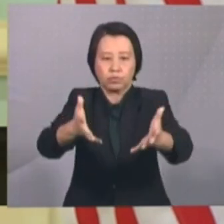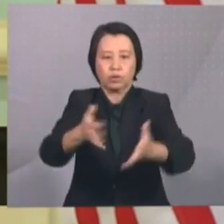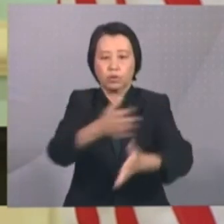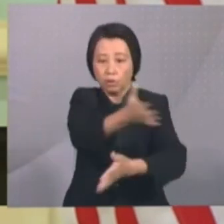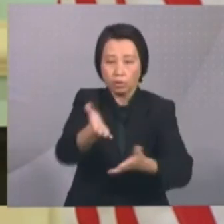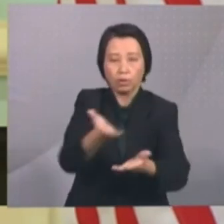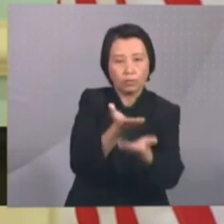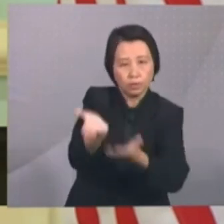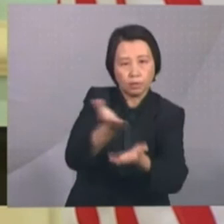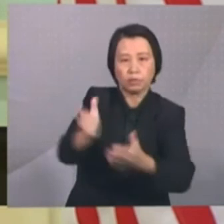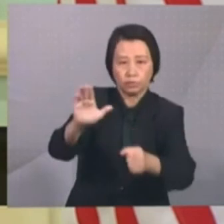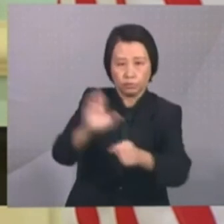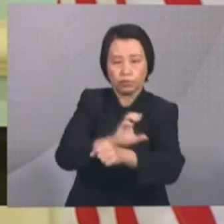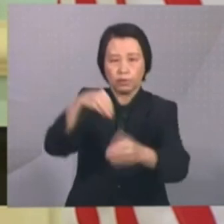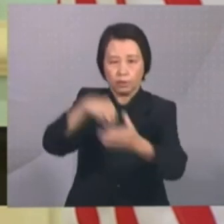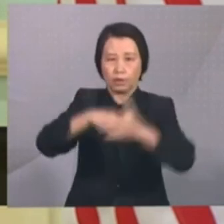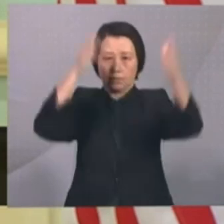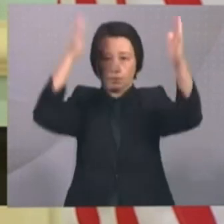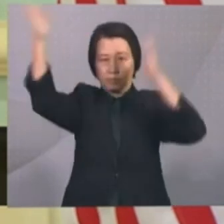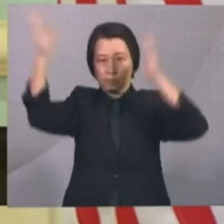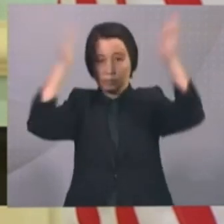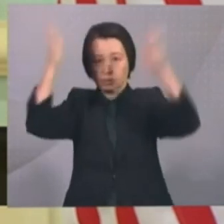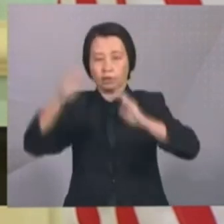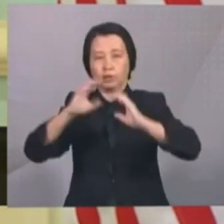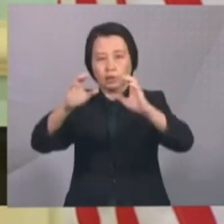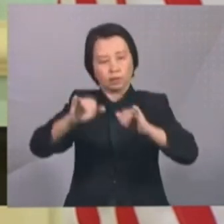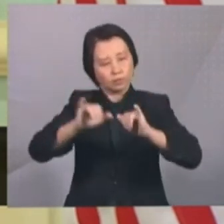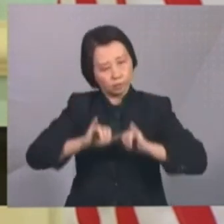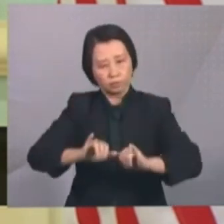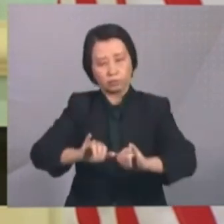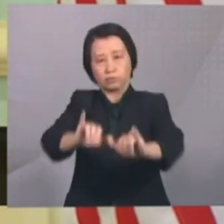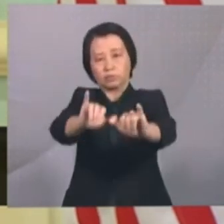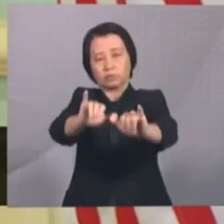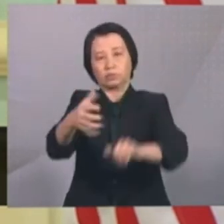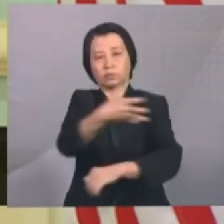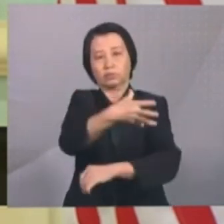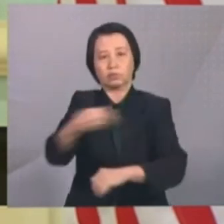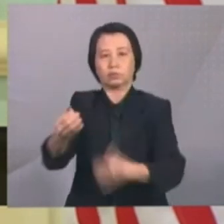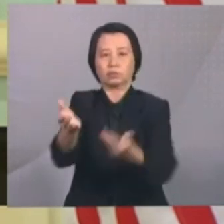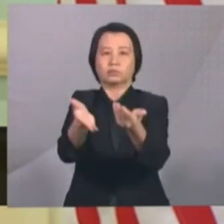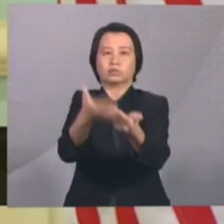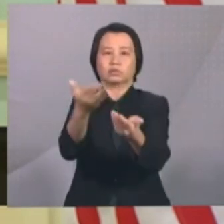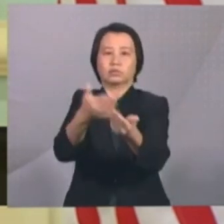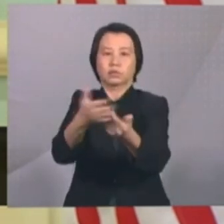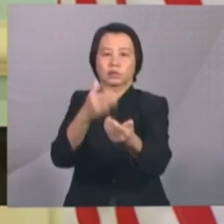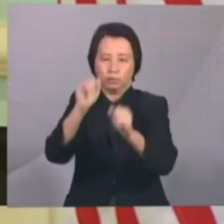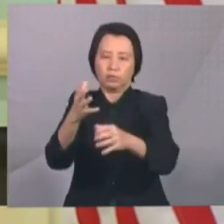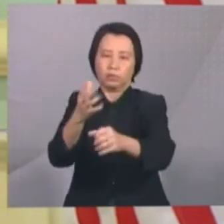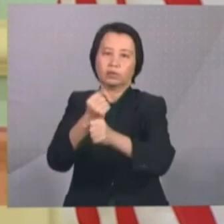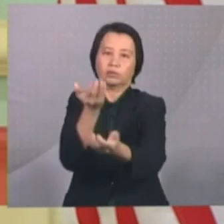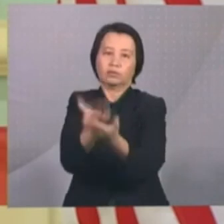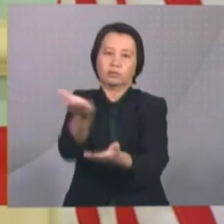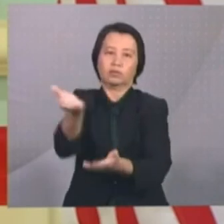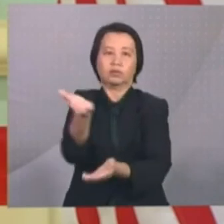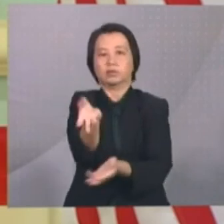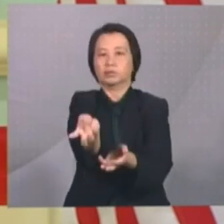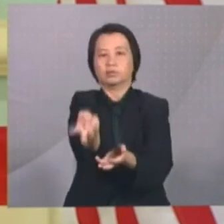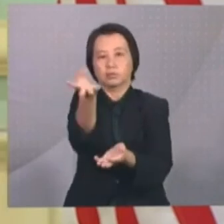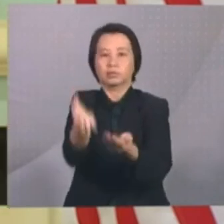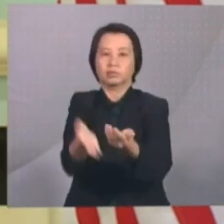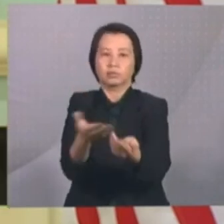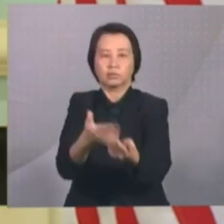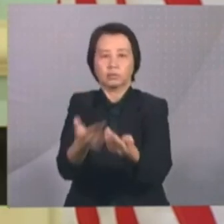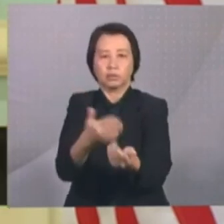keperluan dalam negara secara berturutan dan mudah diperolehi oleh